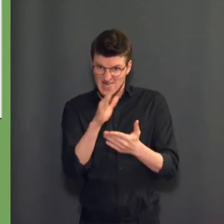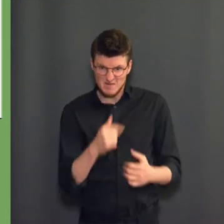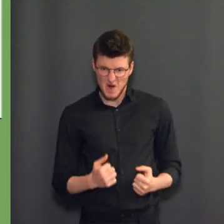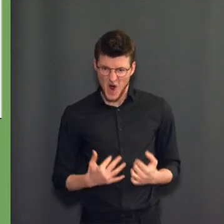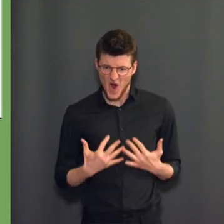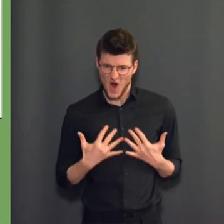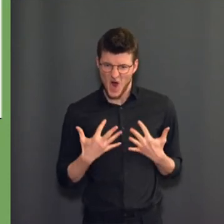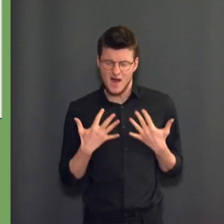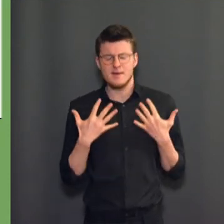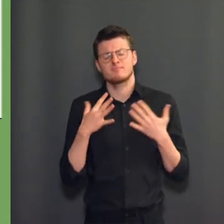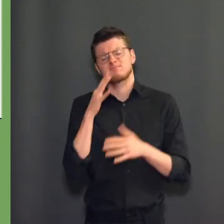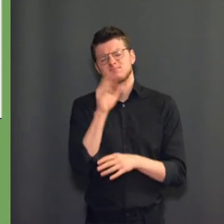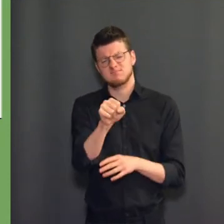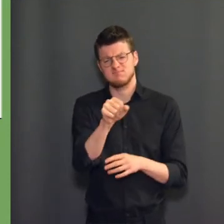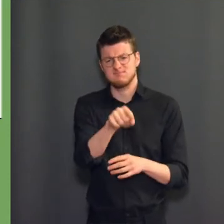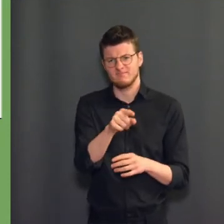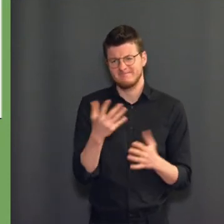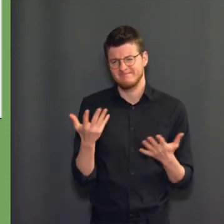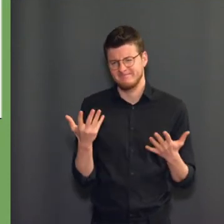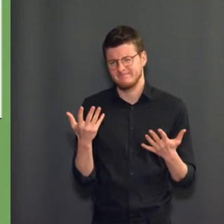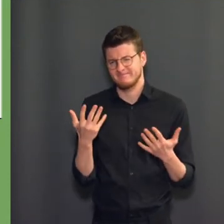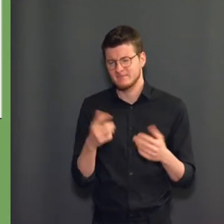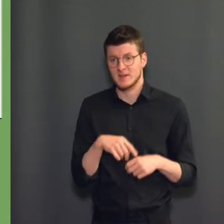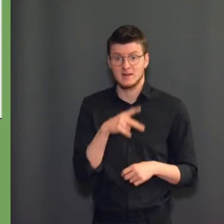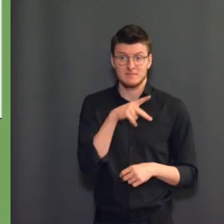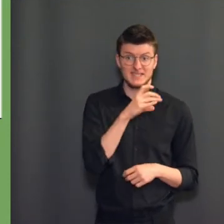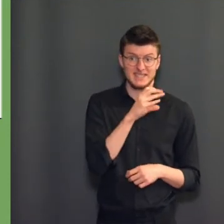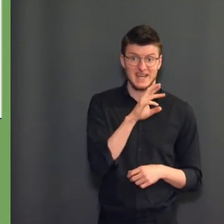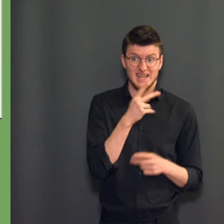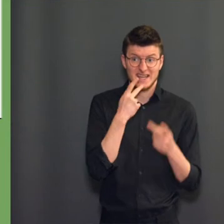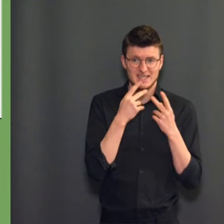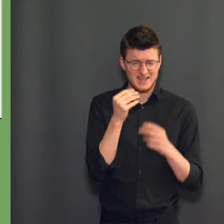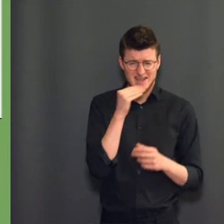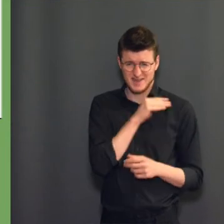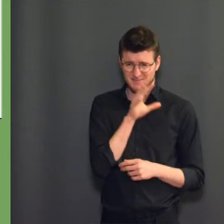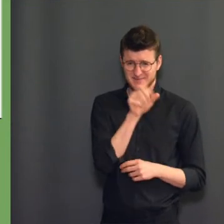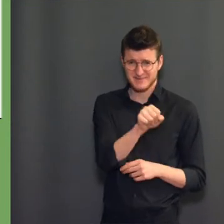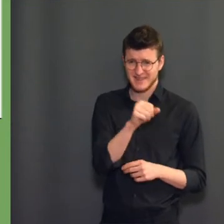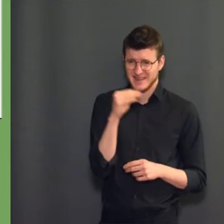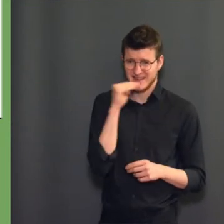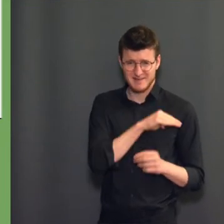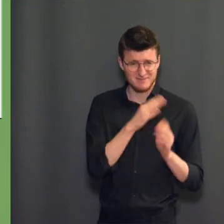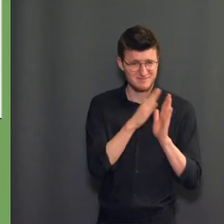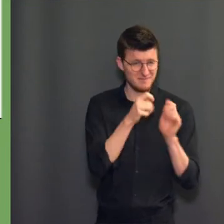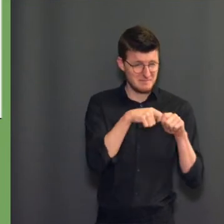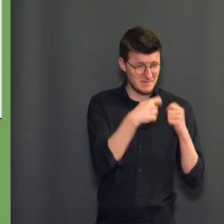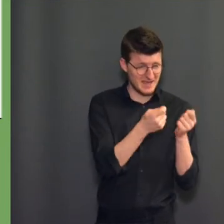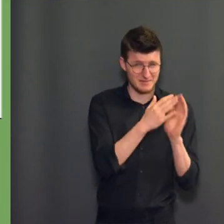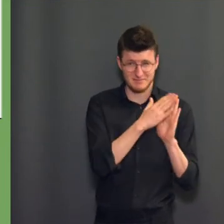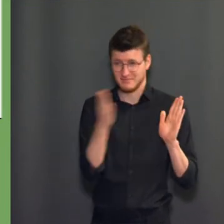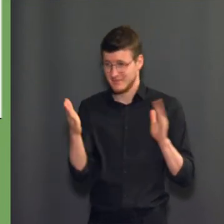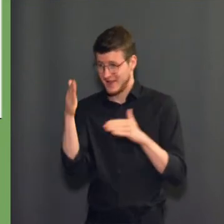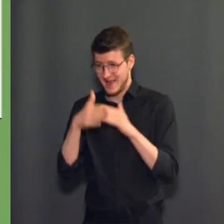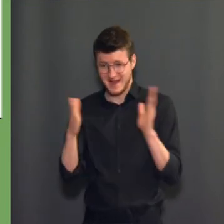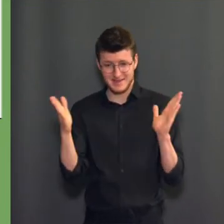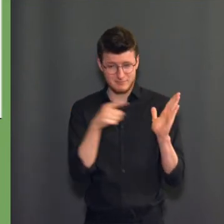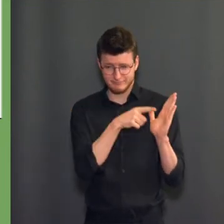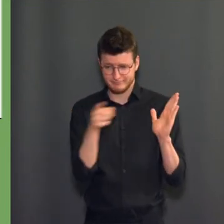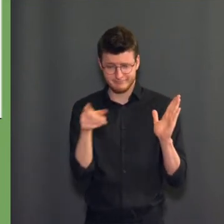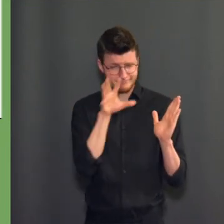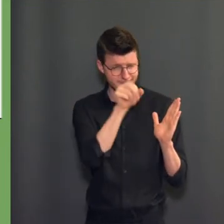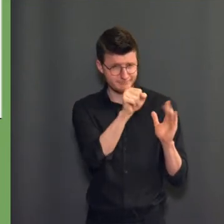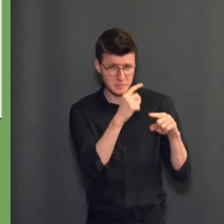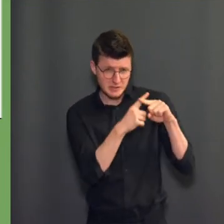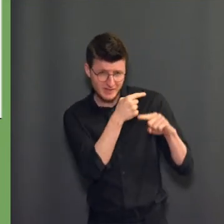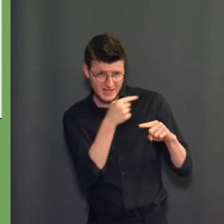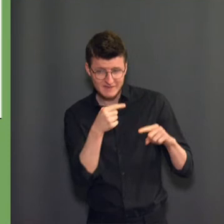Een PCR-test daarentegen kan de besmetting oppikken gedurende het hele verloop van de infectie, ook in het prille begin.